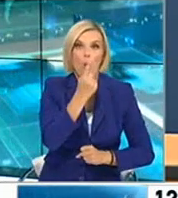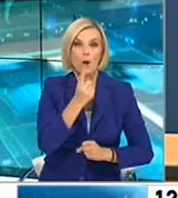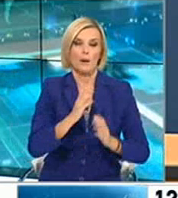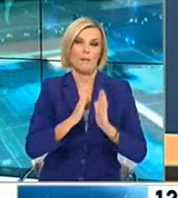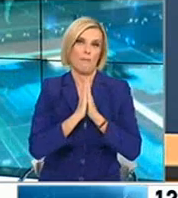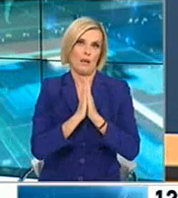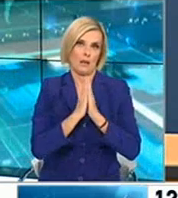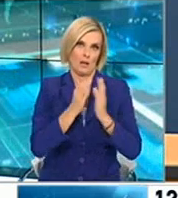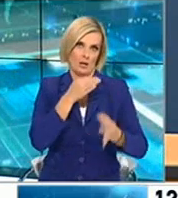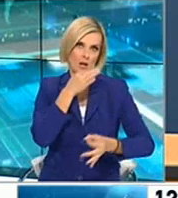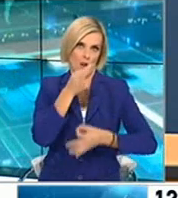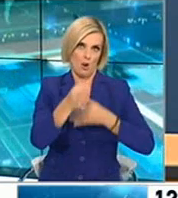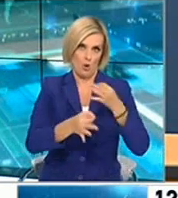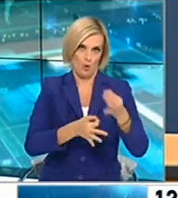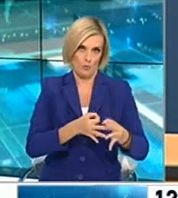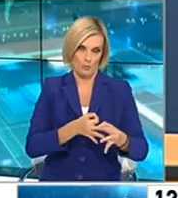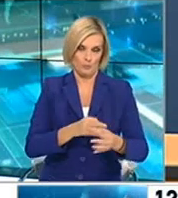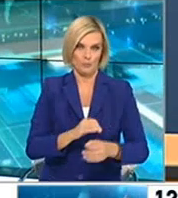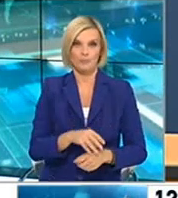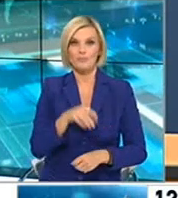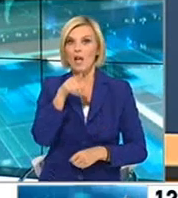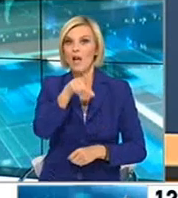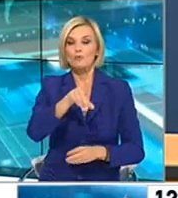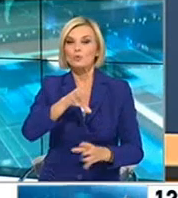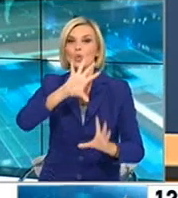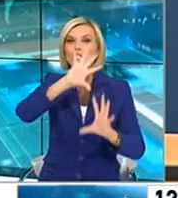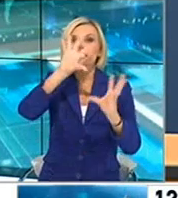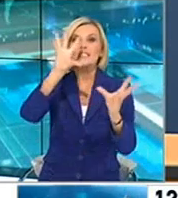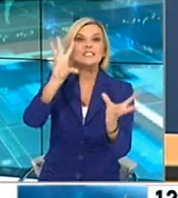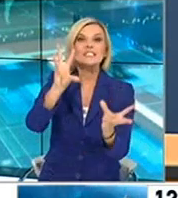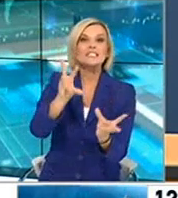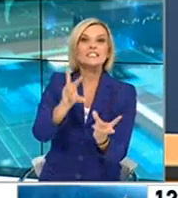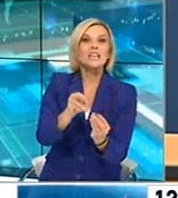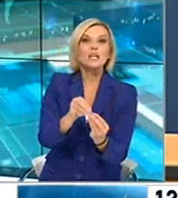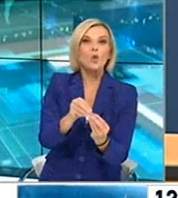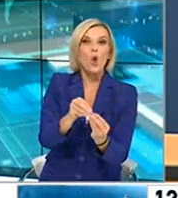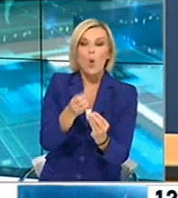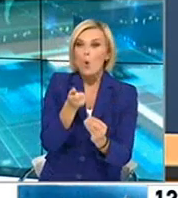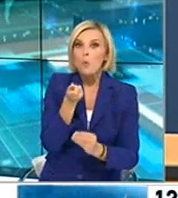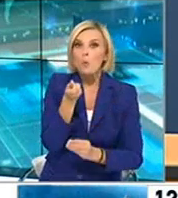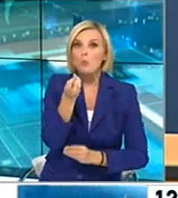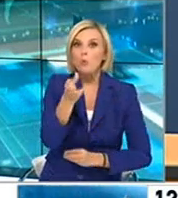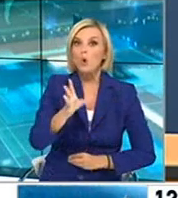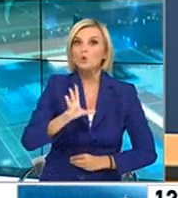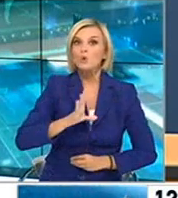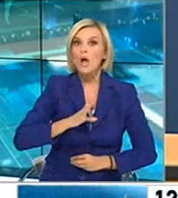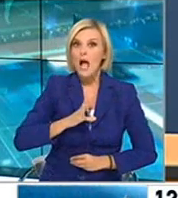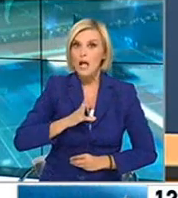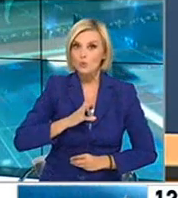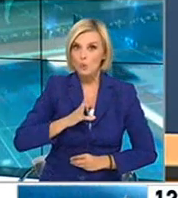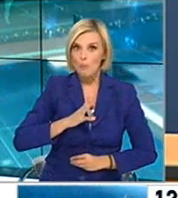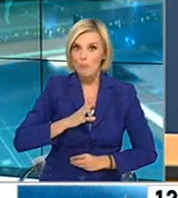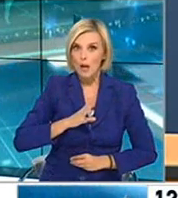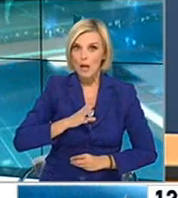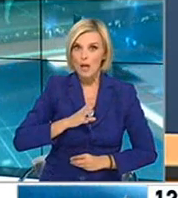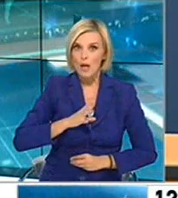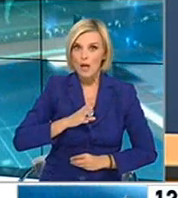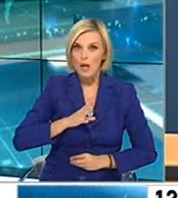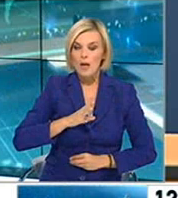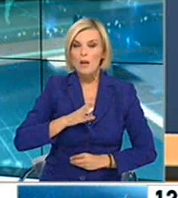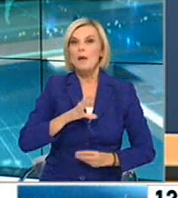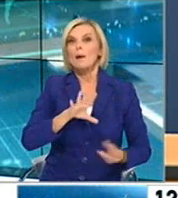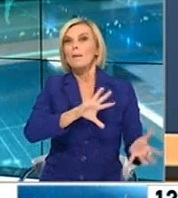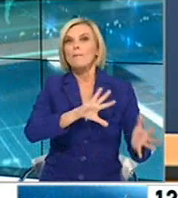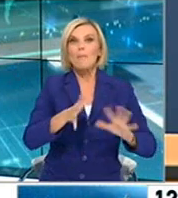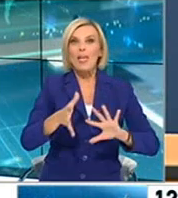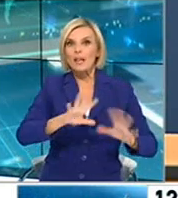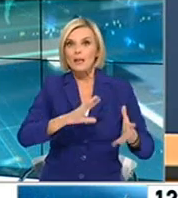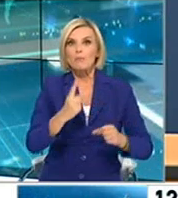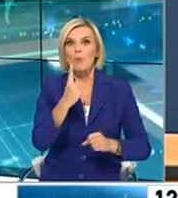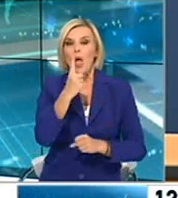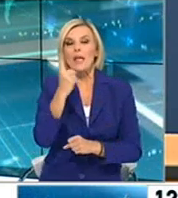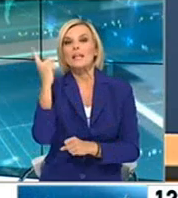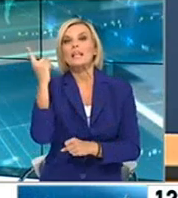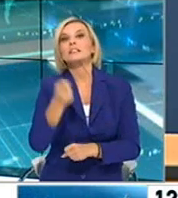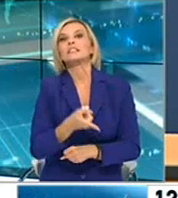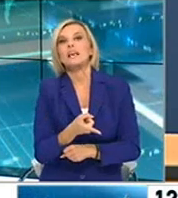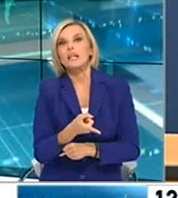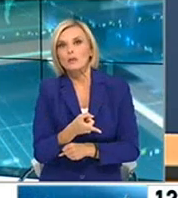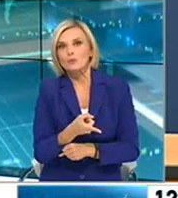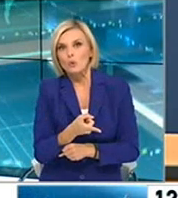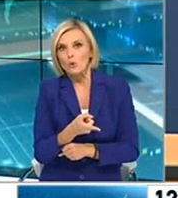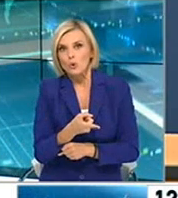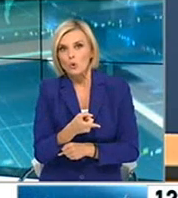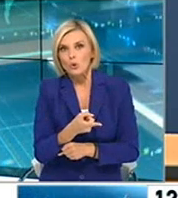το σύνολο των κρουσμάτων, ο στιγμιαίος ρυθμός αναπαραγωγής τις τελευταίες ημέρες βρίσκεται στην μονάδα. Αυτό είναι